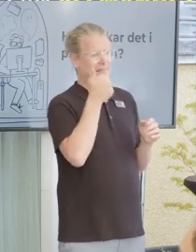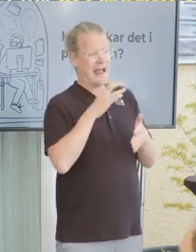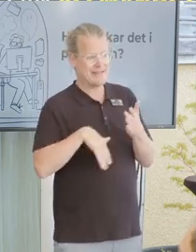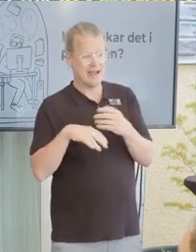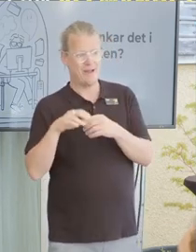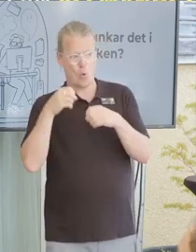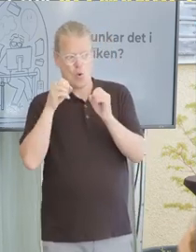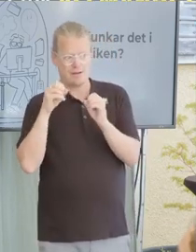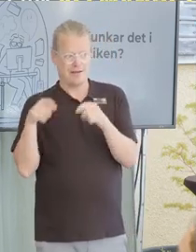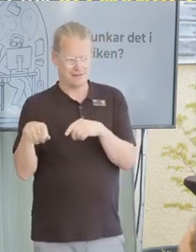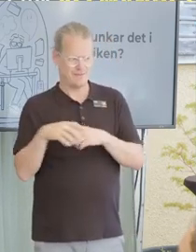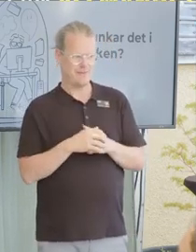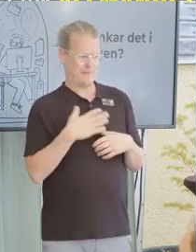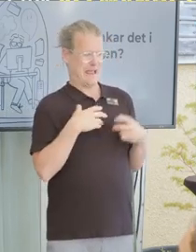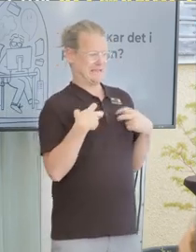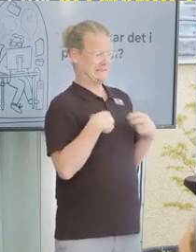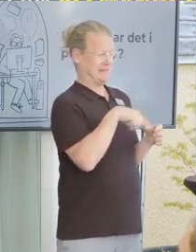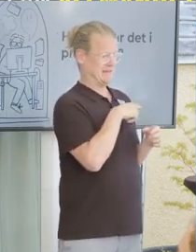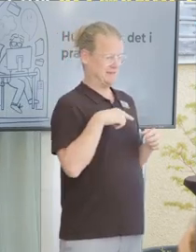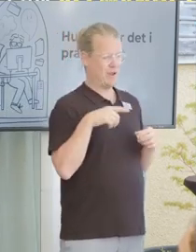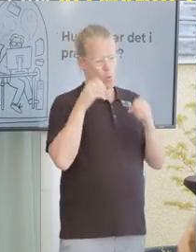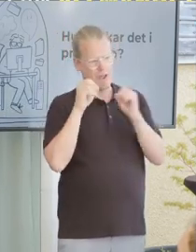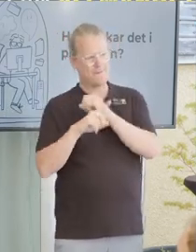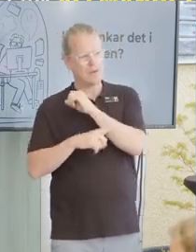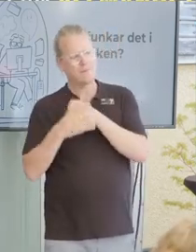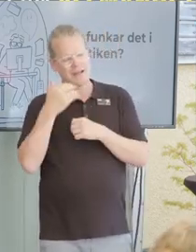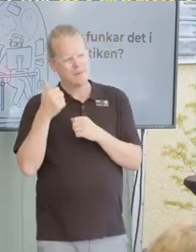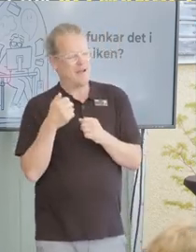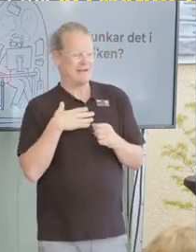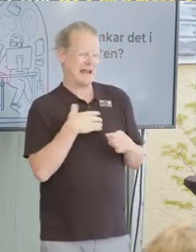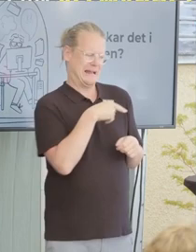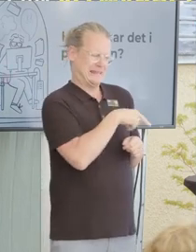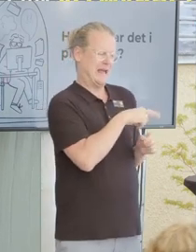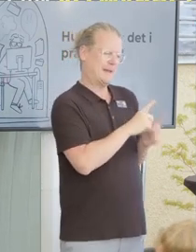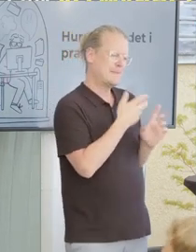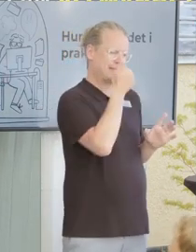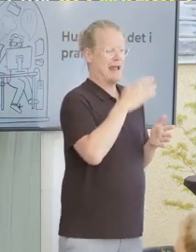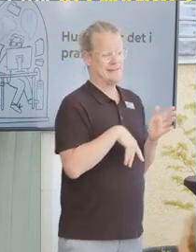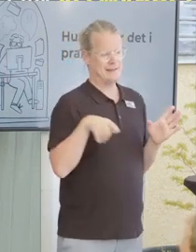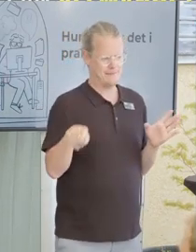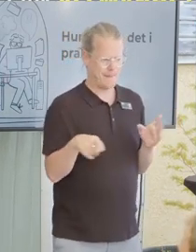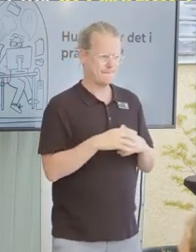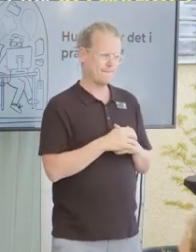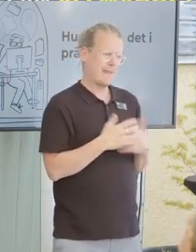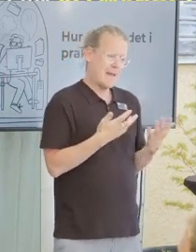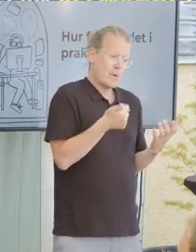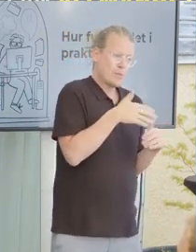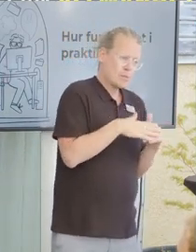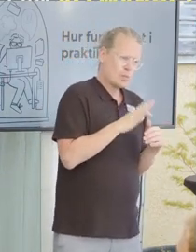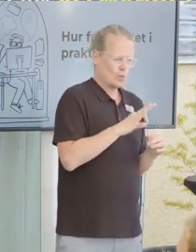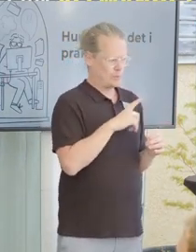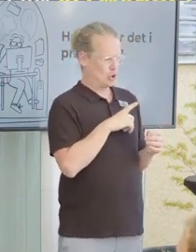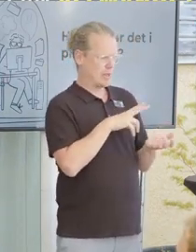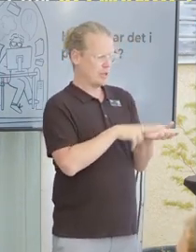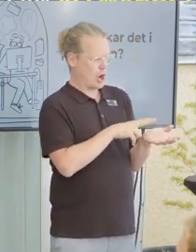riktigt värdera det. Nej, och det beror ju på, igen, bredden på datan. Mm. Och alla de här modellerna som